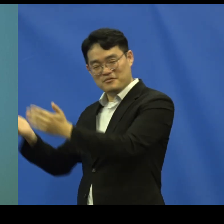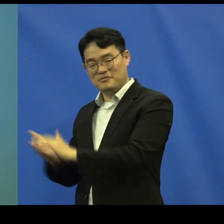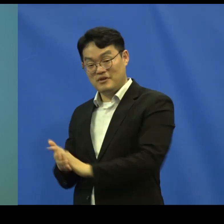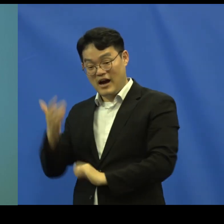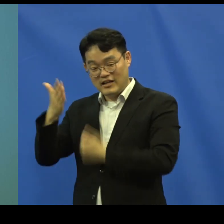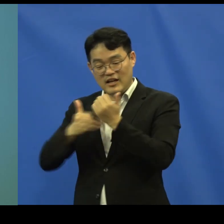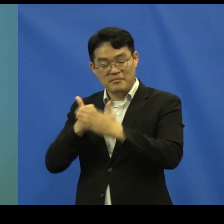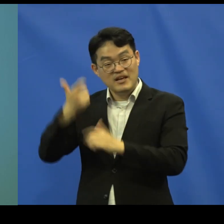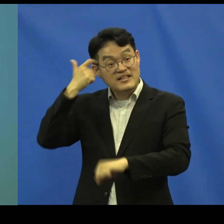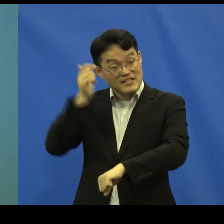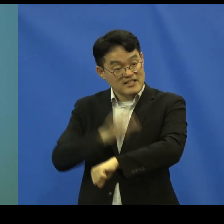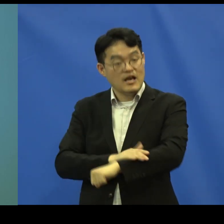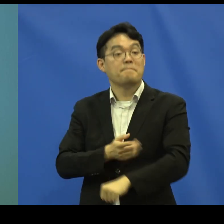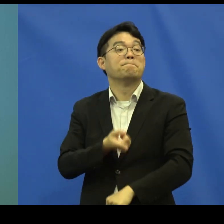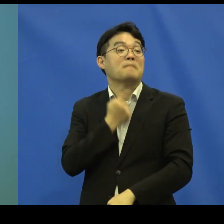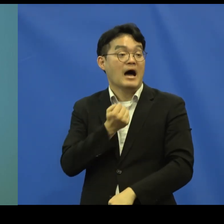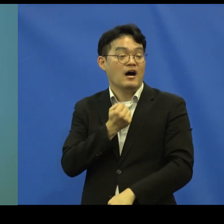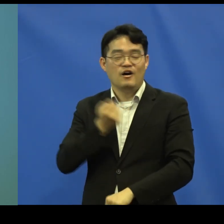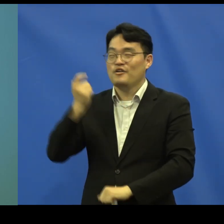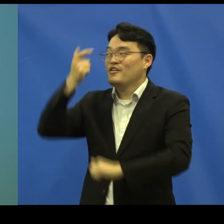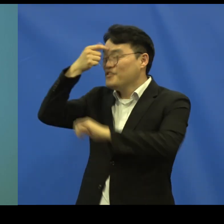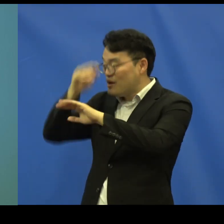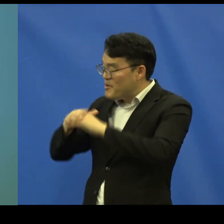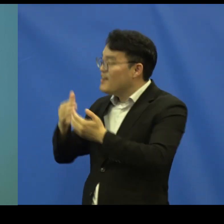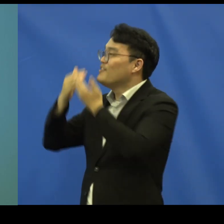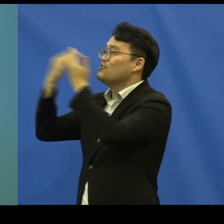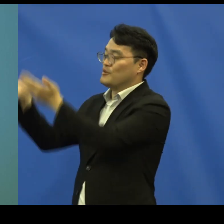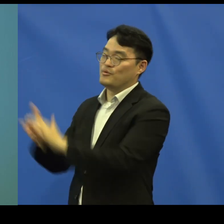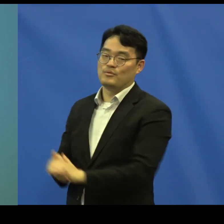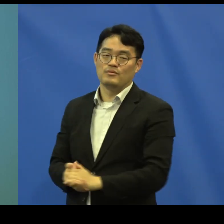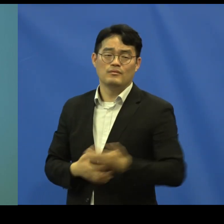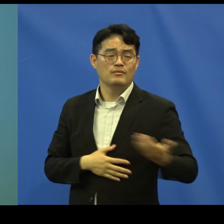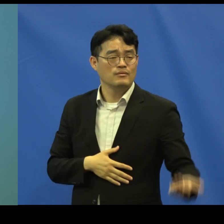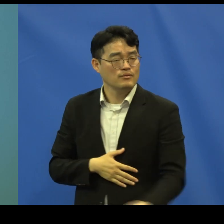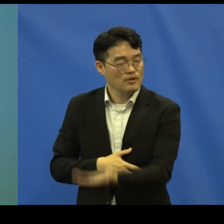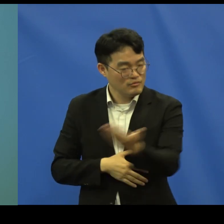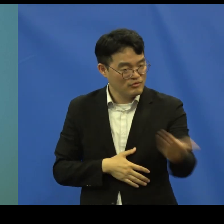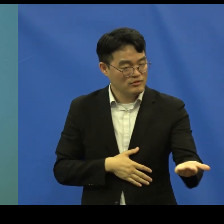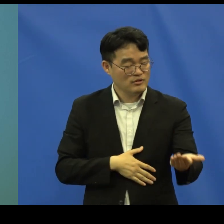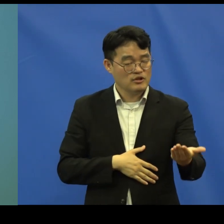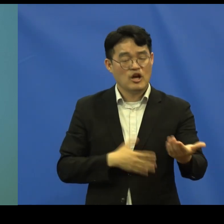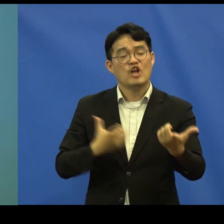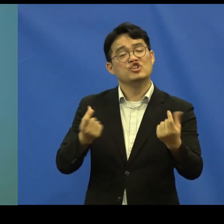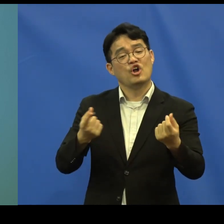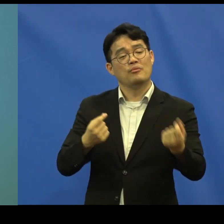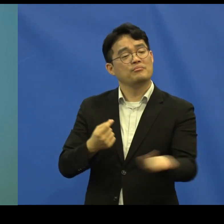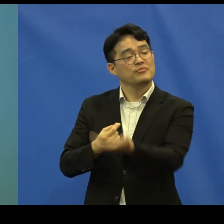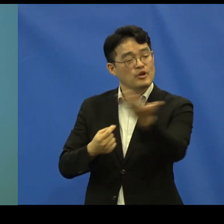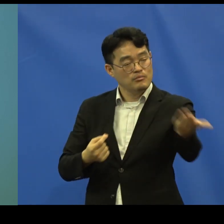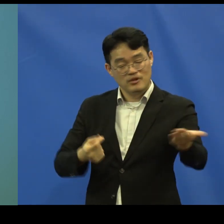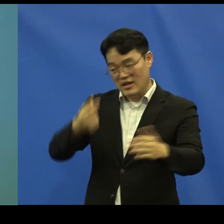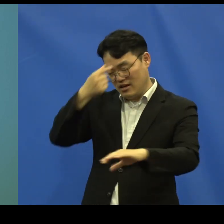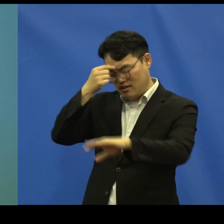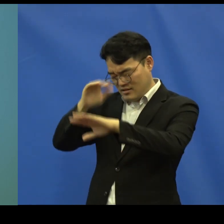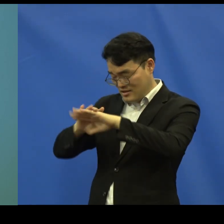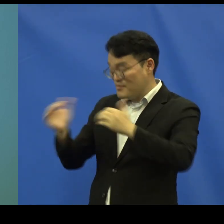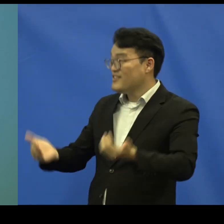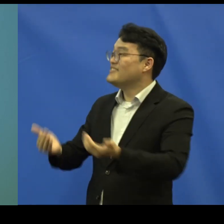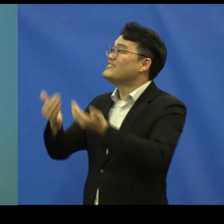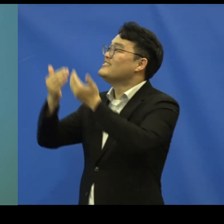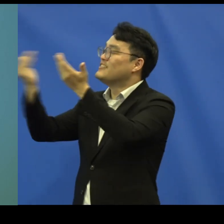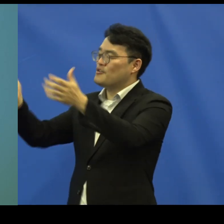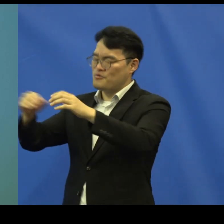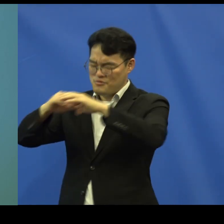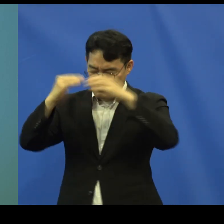여러분, 온전한 예배, 그 예배를 회복할 수 있는 길은 그분이 누구이신가에 대한